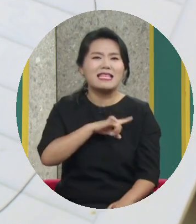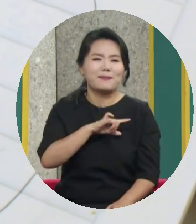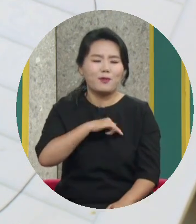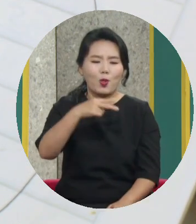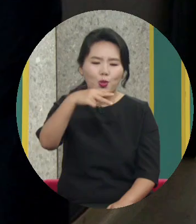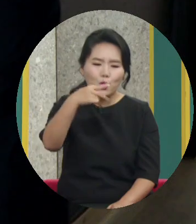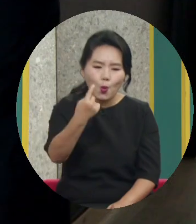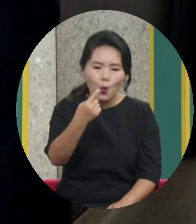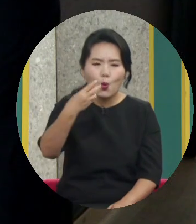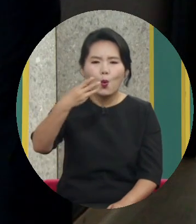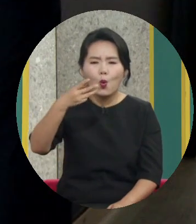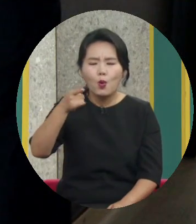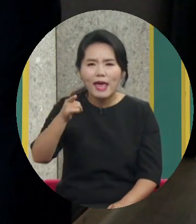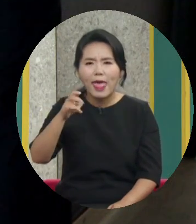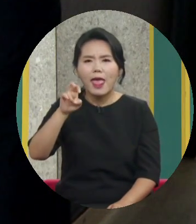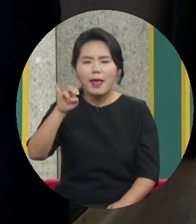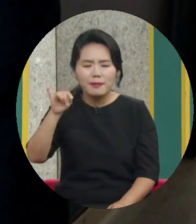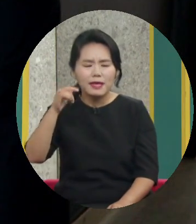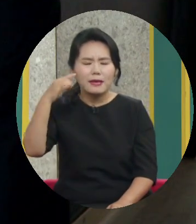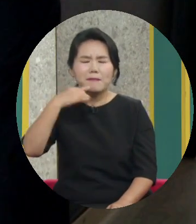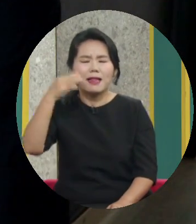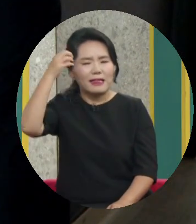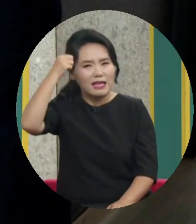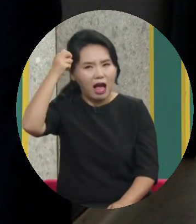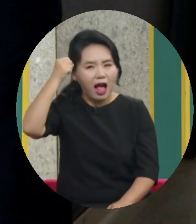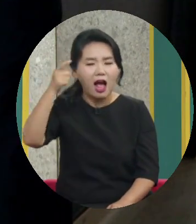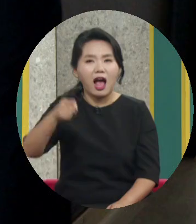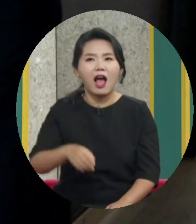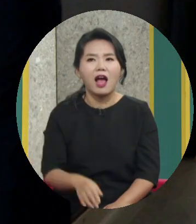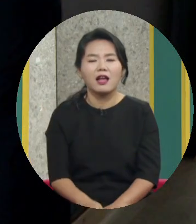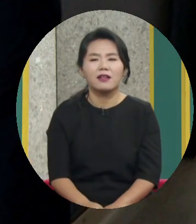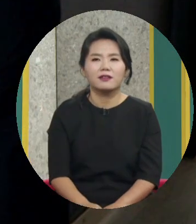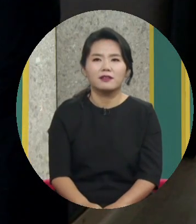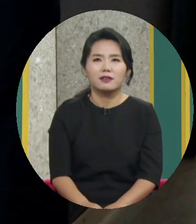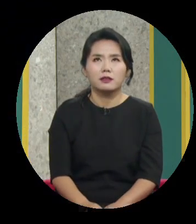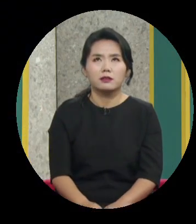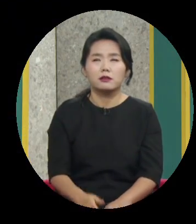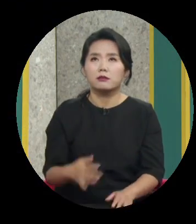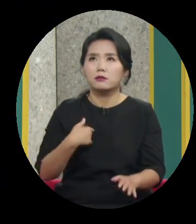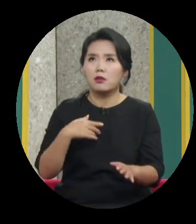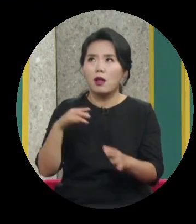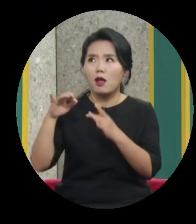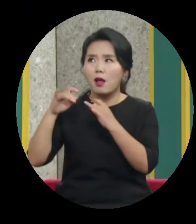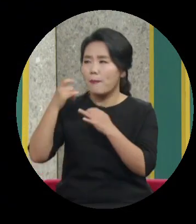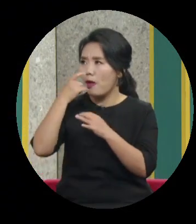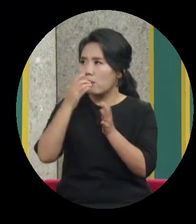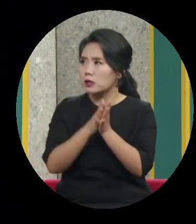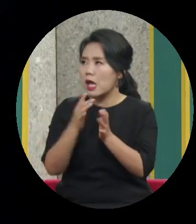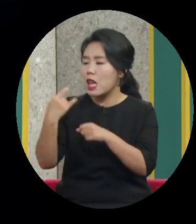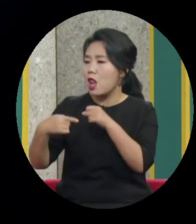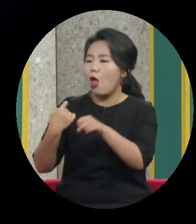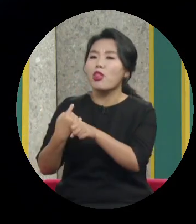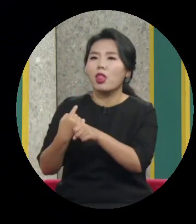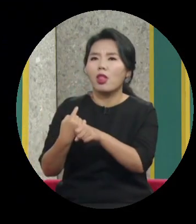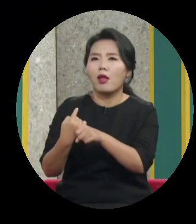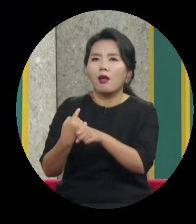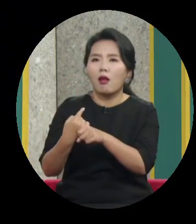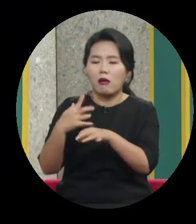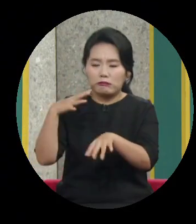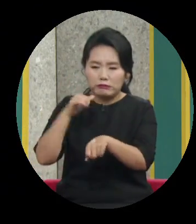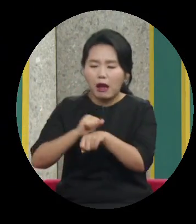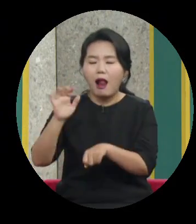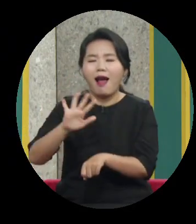있죠. 플루트를 시작한 지는 2년째. 연주를 썩 잘하는 건 아니지만